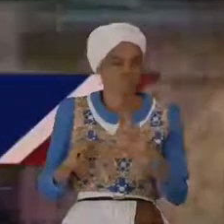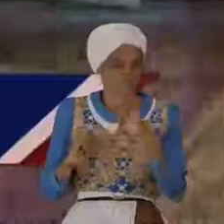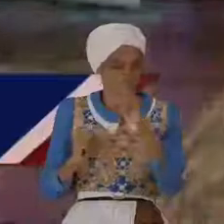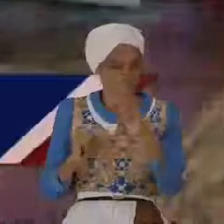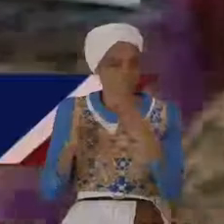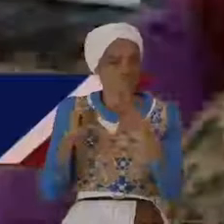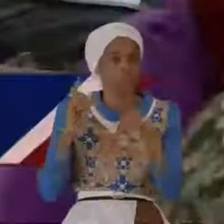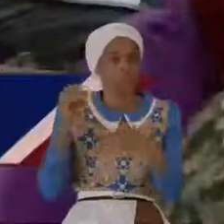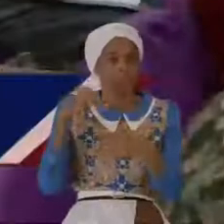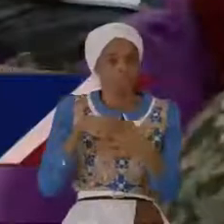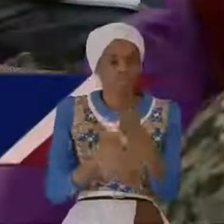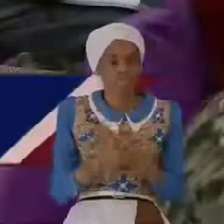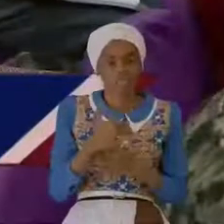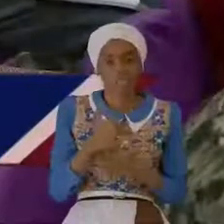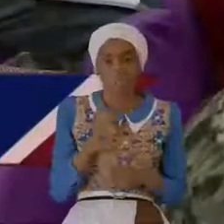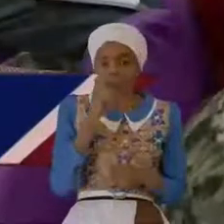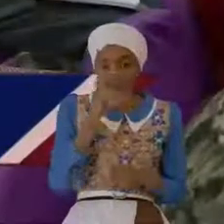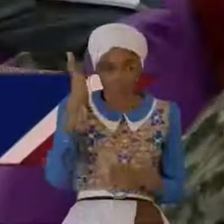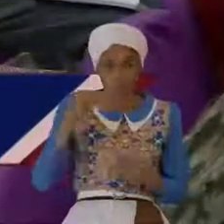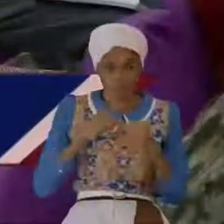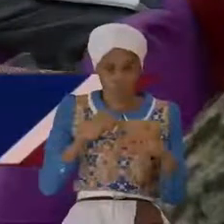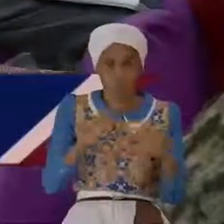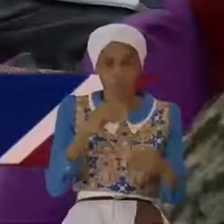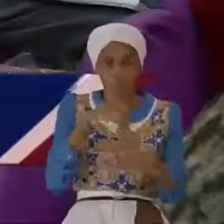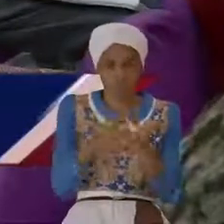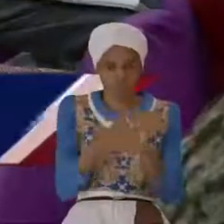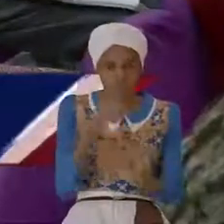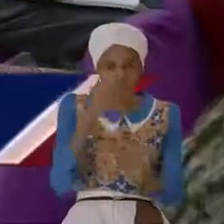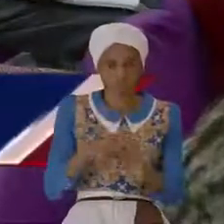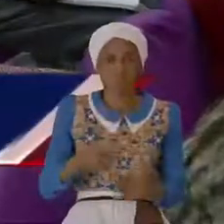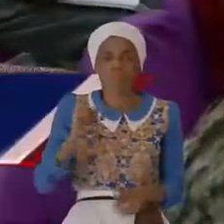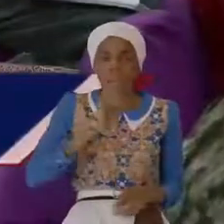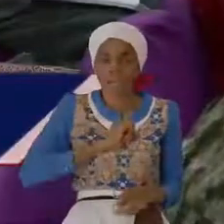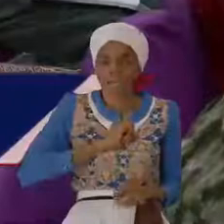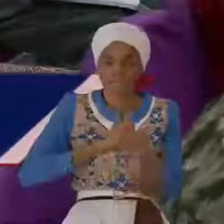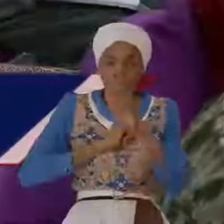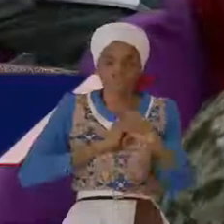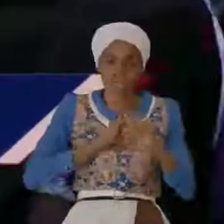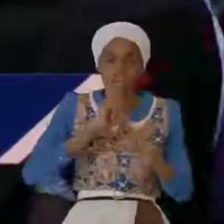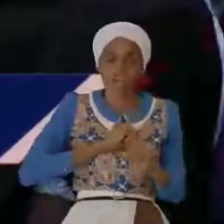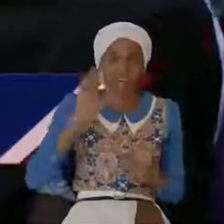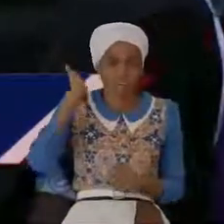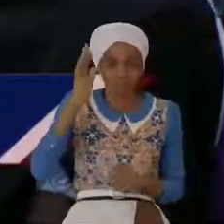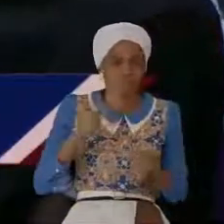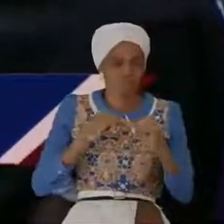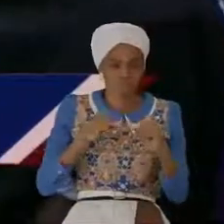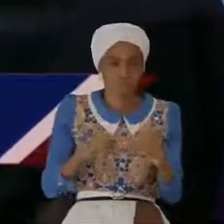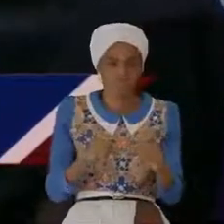Toi demeure dans les choses que tu as apprises. Vous allez demeurer. Je vais demeurer.